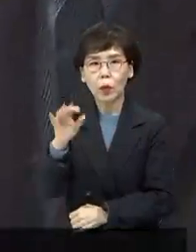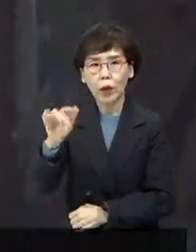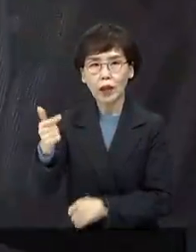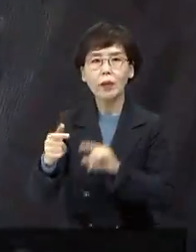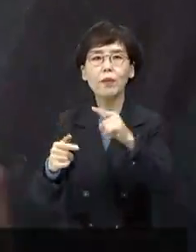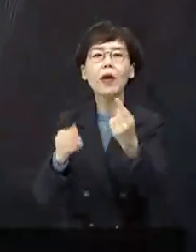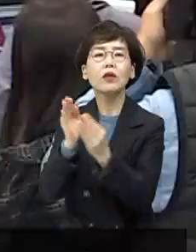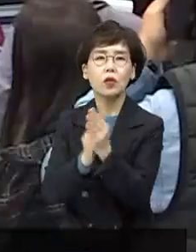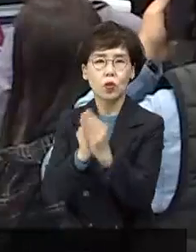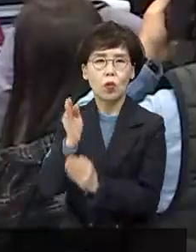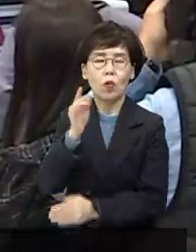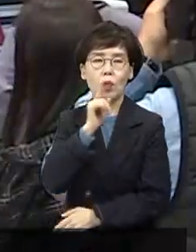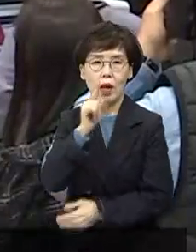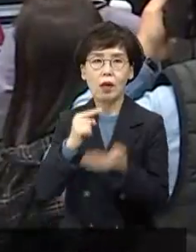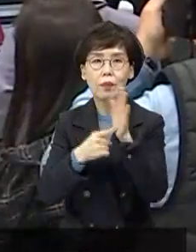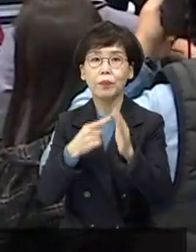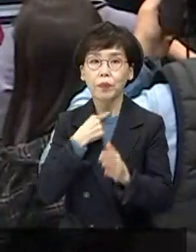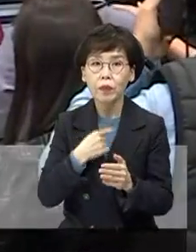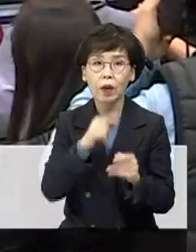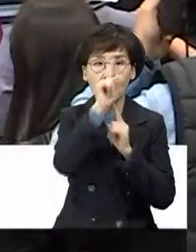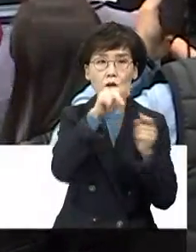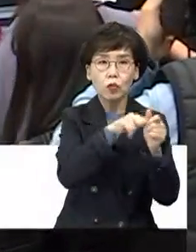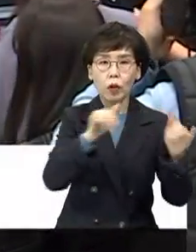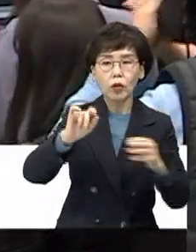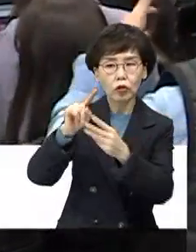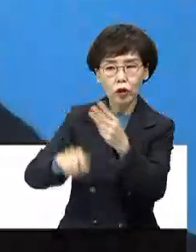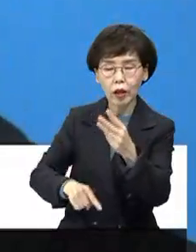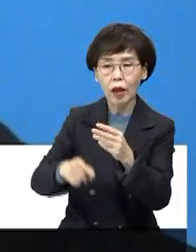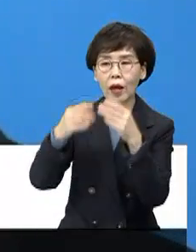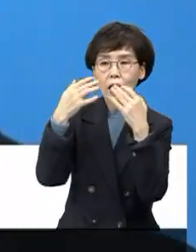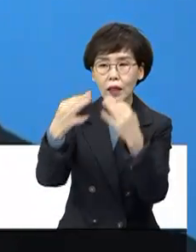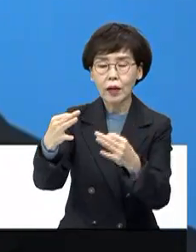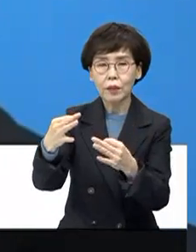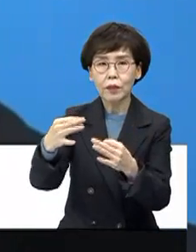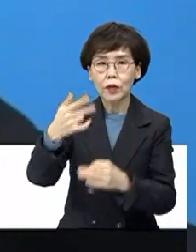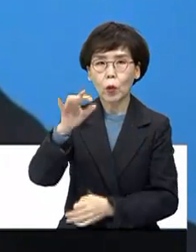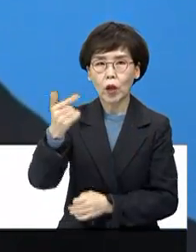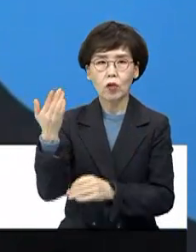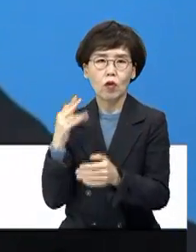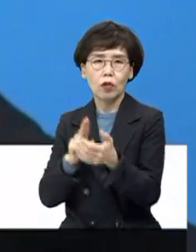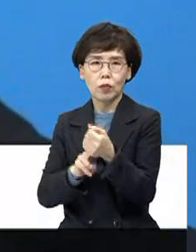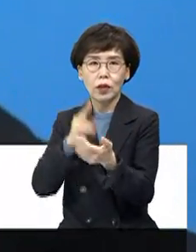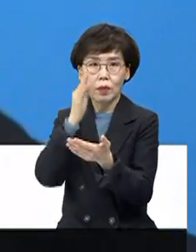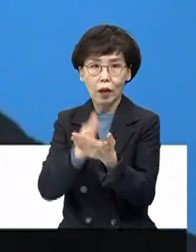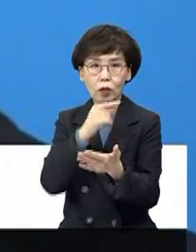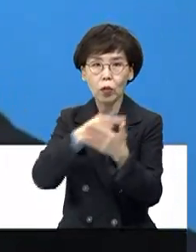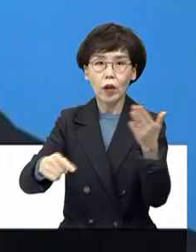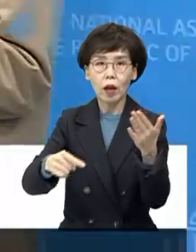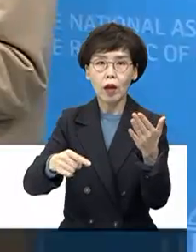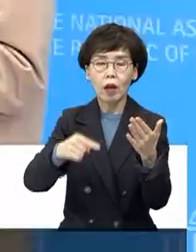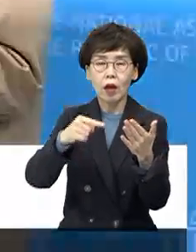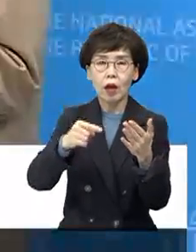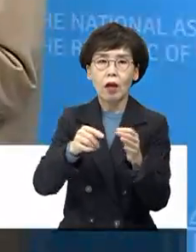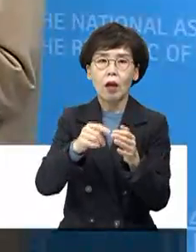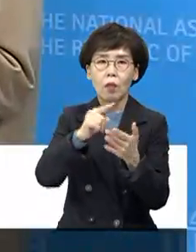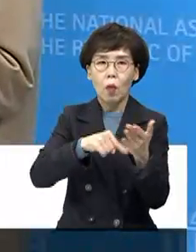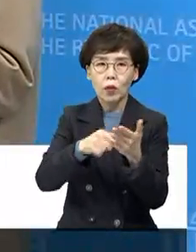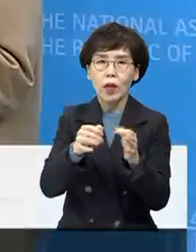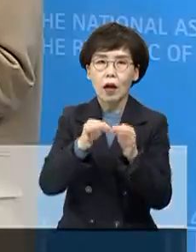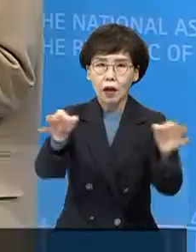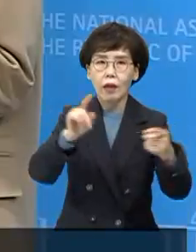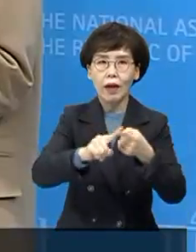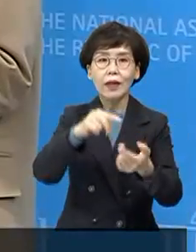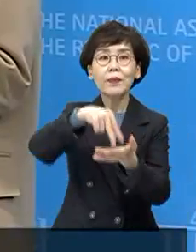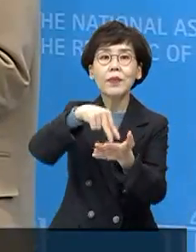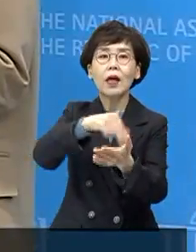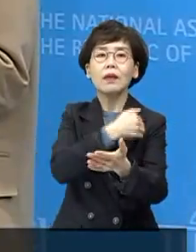언급했습니다. 이 후보는 이어 윤 후보에게 김 위원장 뒤에 숨지 말고 손실보상 제안에 대한 입장을 당당하게 밝히라고